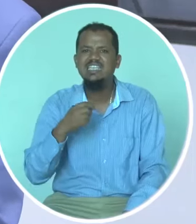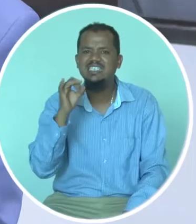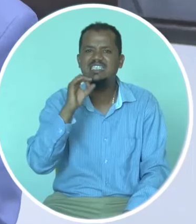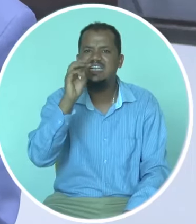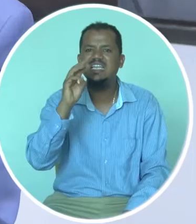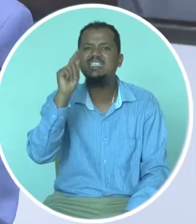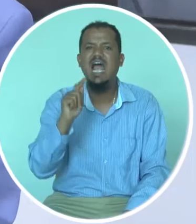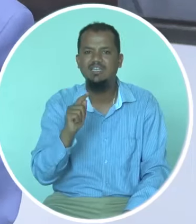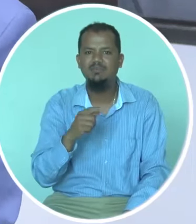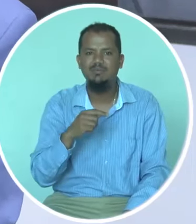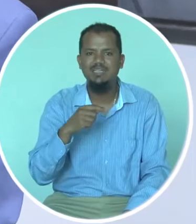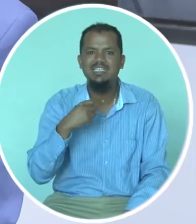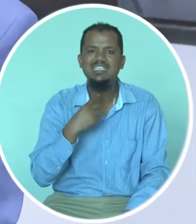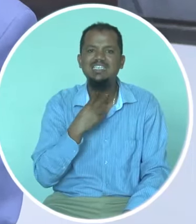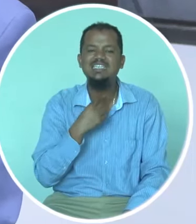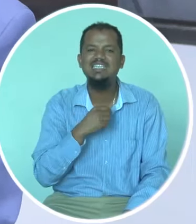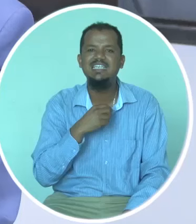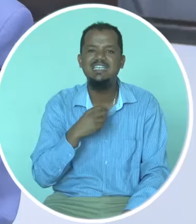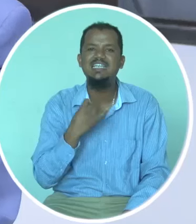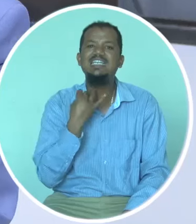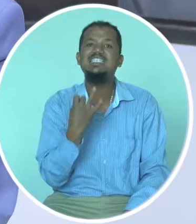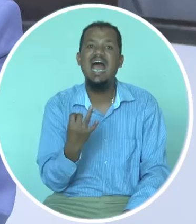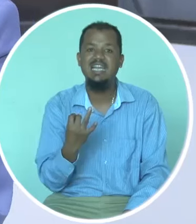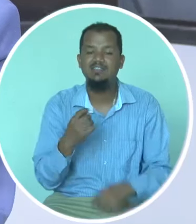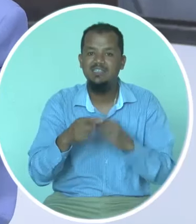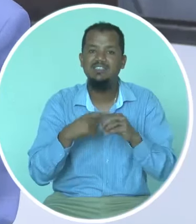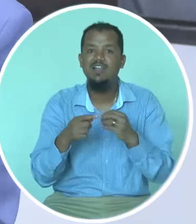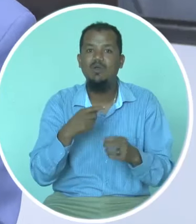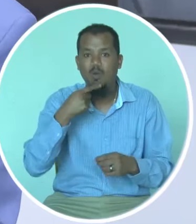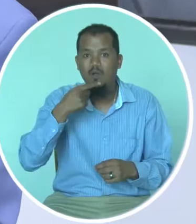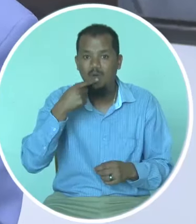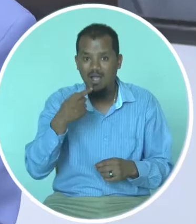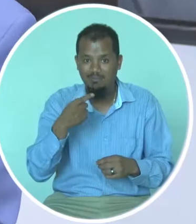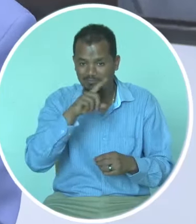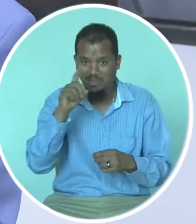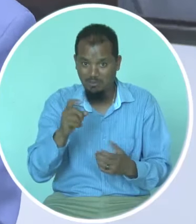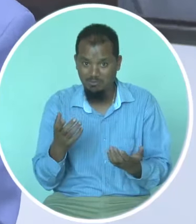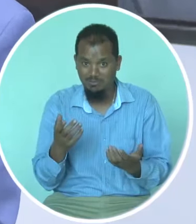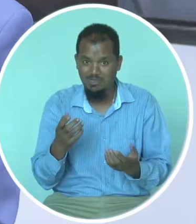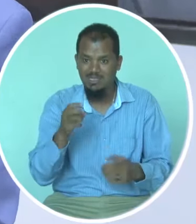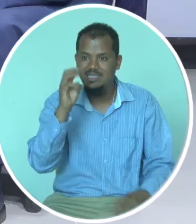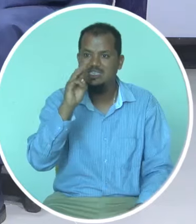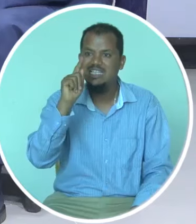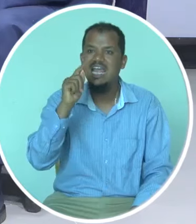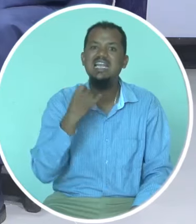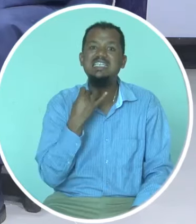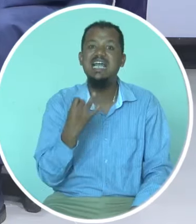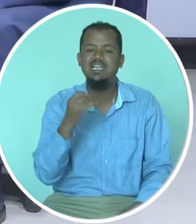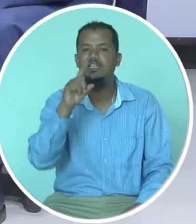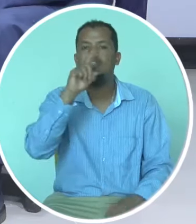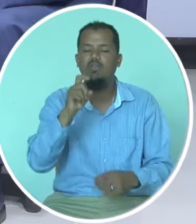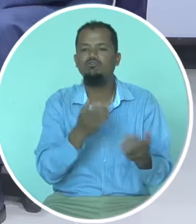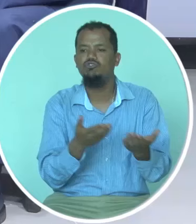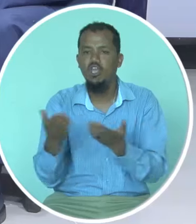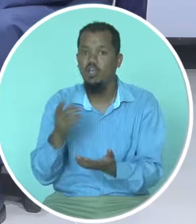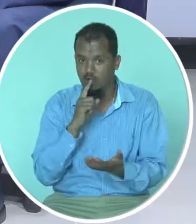ነገር ከድምጽ ጋር የተገናኘ መሆን ስለሌለበት ስነ ቋንቋ የሚል ጥያቄዎች እየቀረቡ ነው ስነልሳን ወጥቶ ስነ ቋንቋ ሊሆን